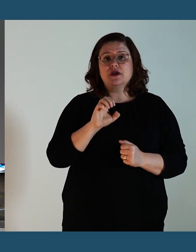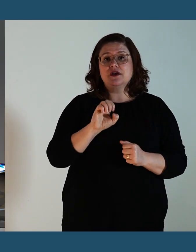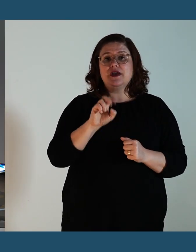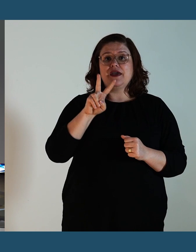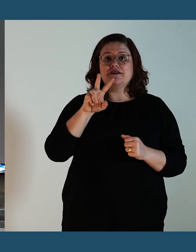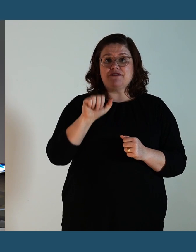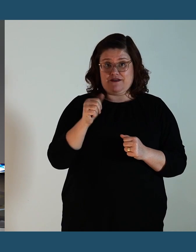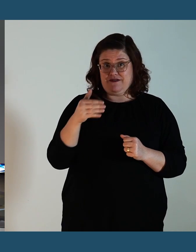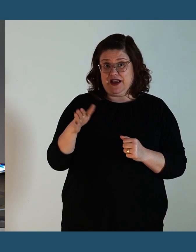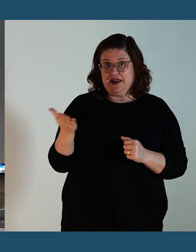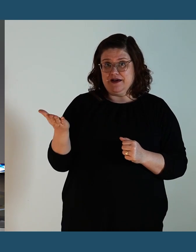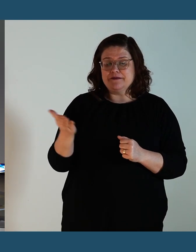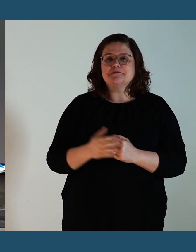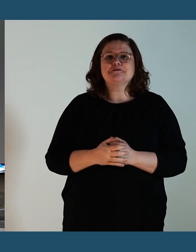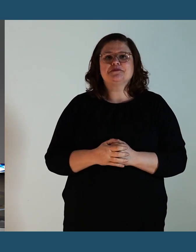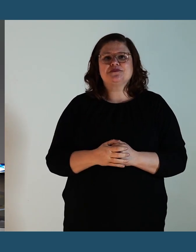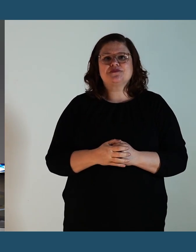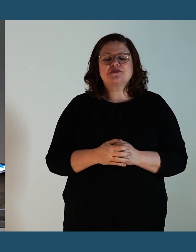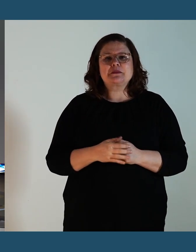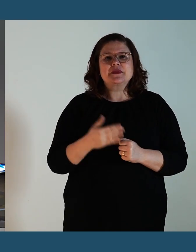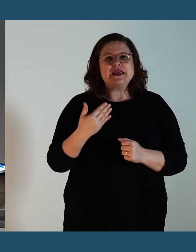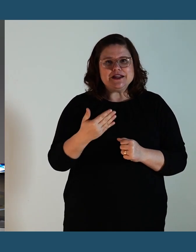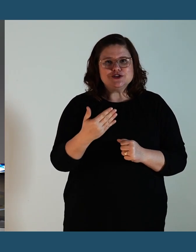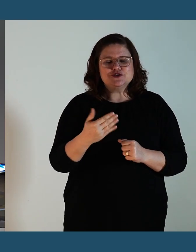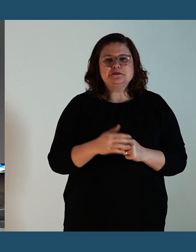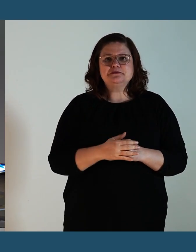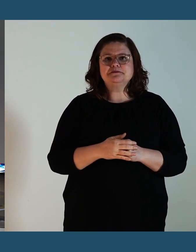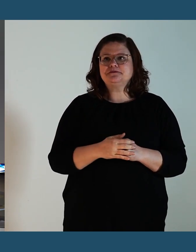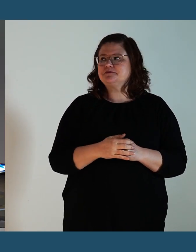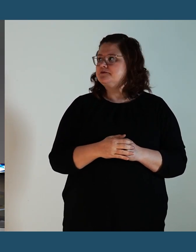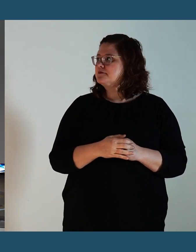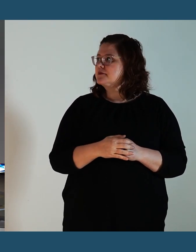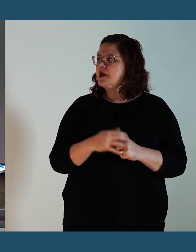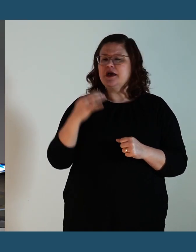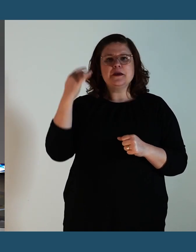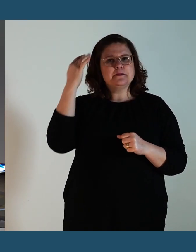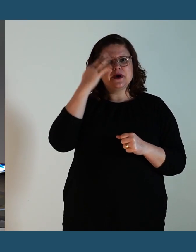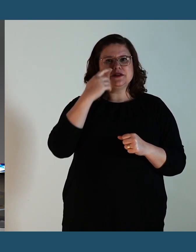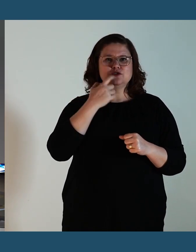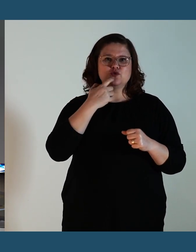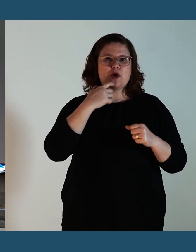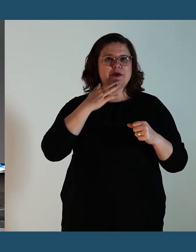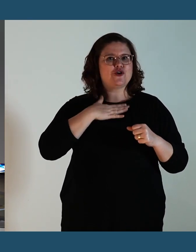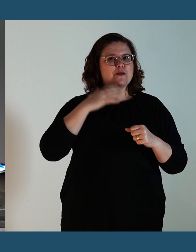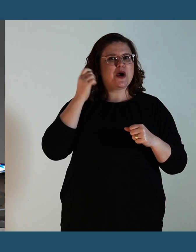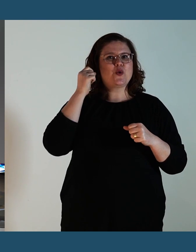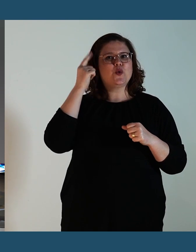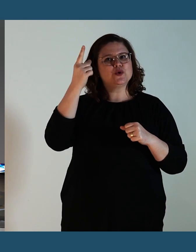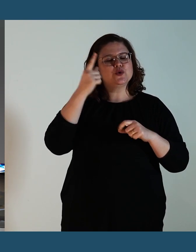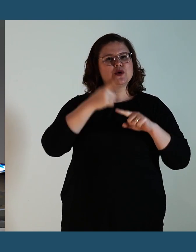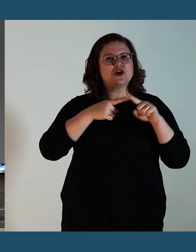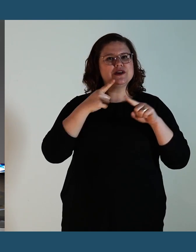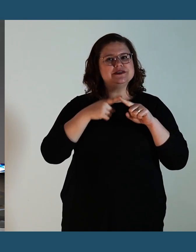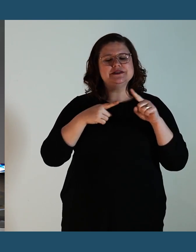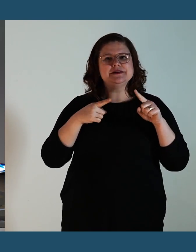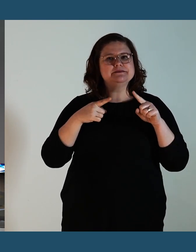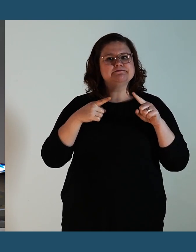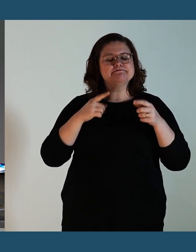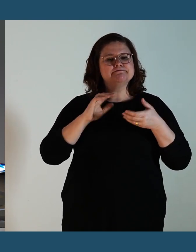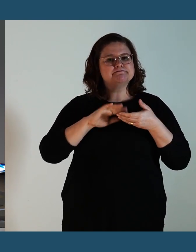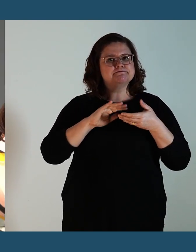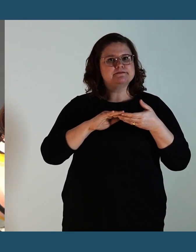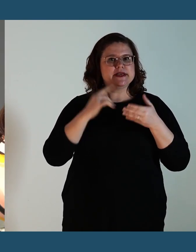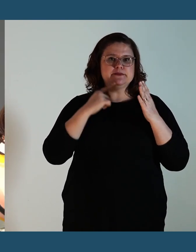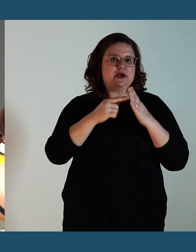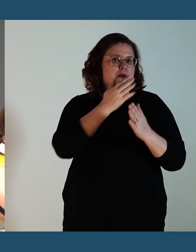Biaudet. Kiitoksia. Ajattelen, että meidän pitäisi ehkä, meidän suomalainen kulttuuri pitäisi olla paljon enemmän tällä niin kuin